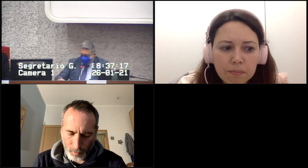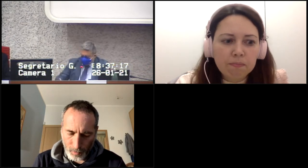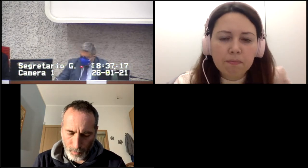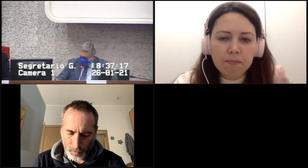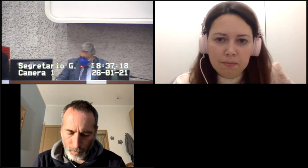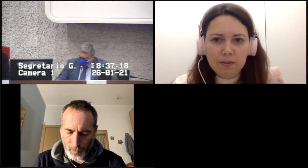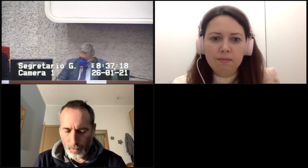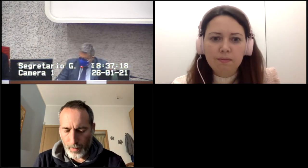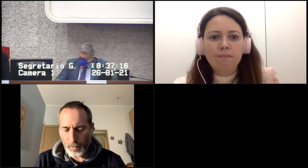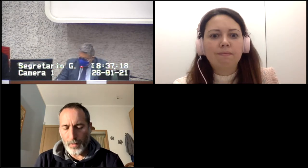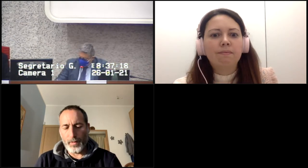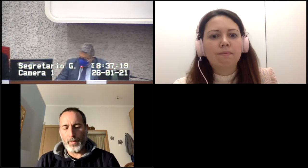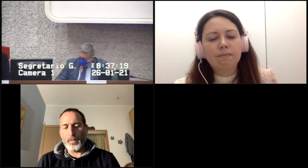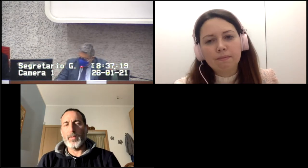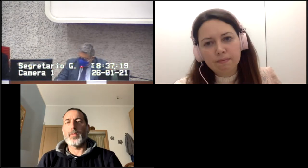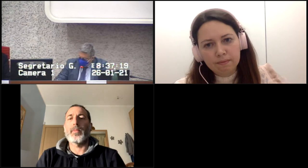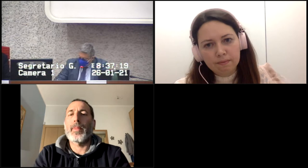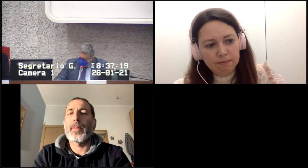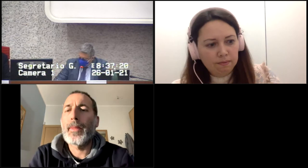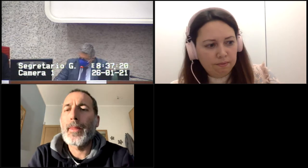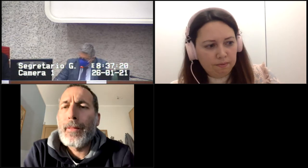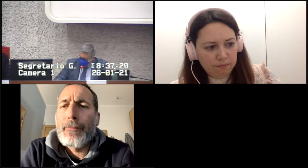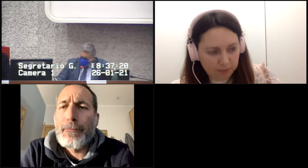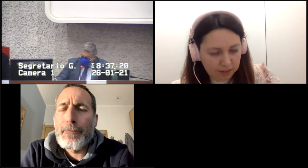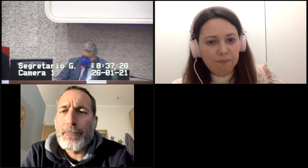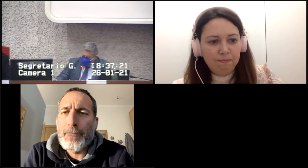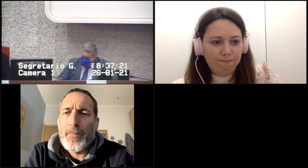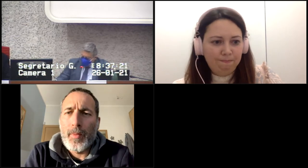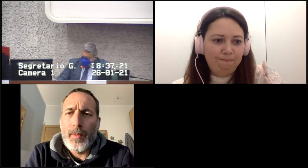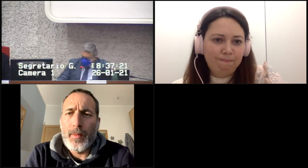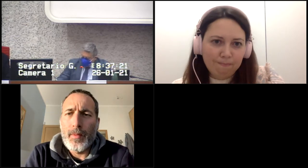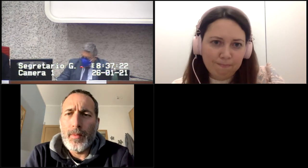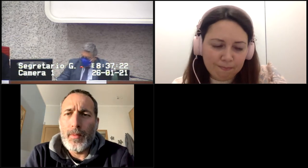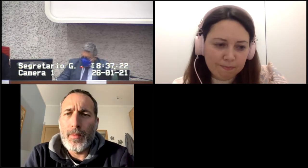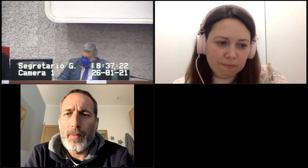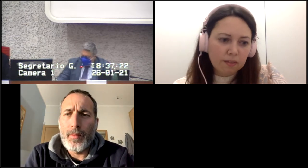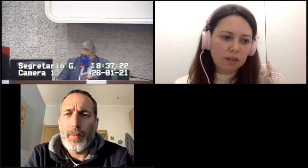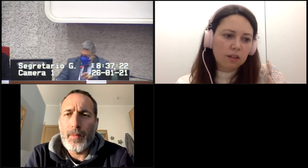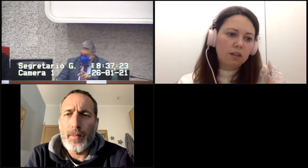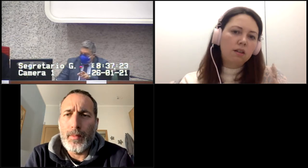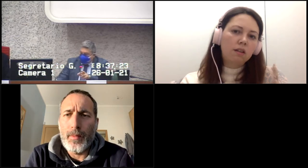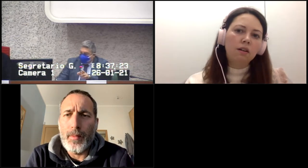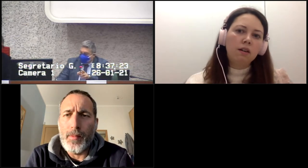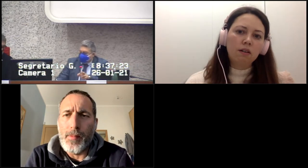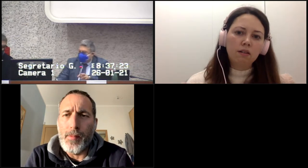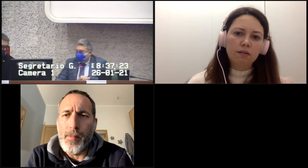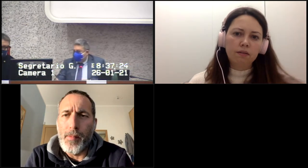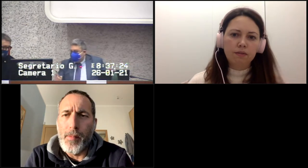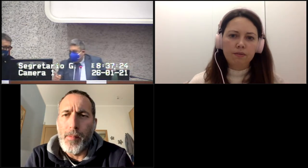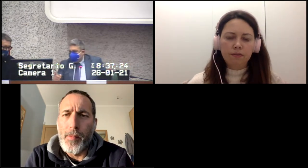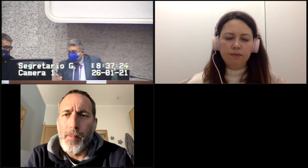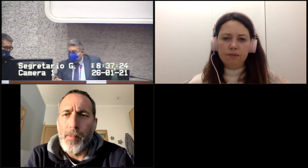Vista. E quindi remoto. Presente.